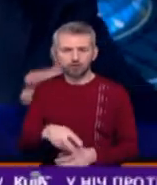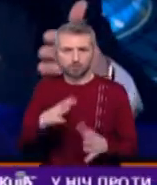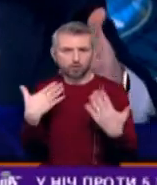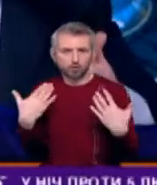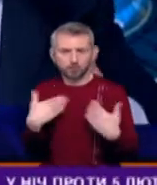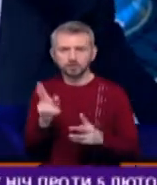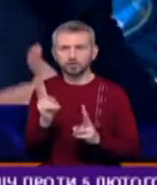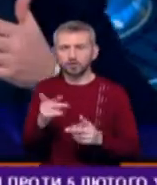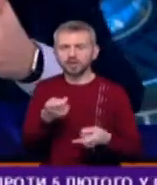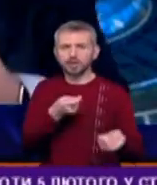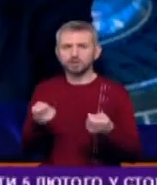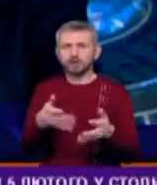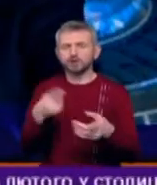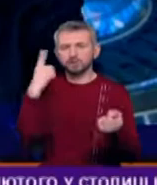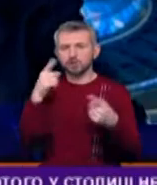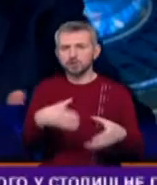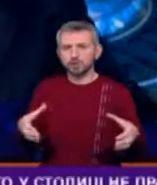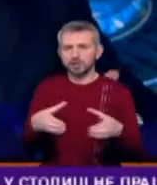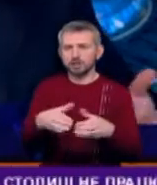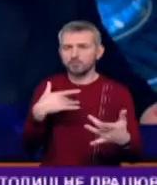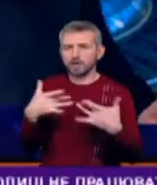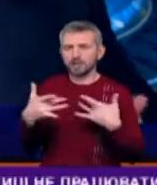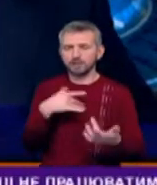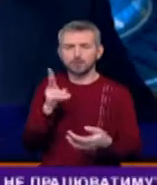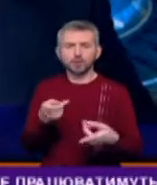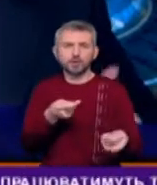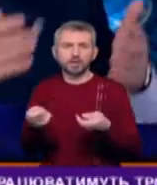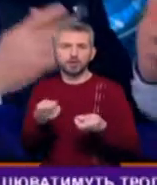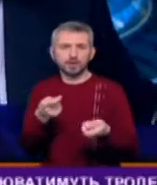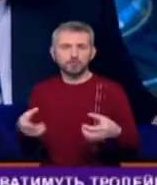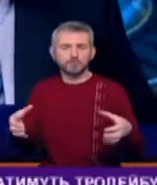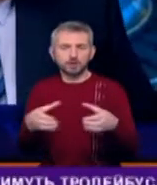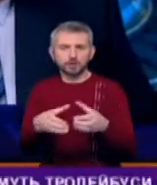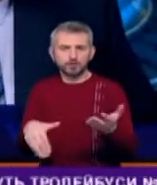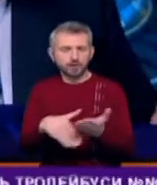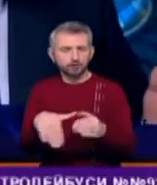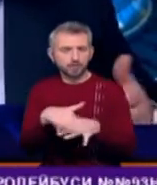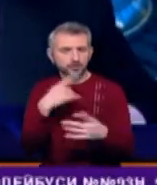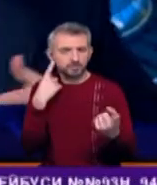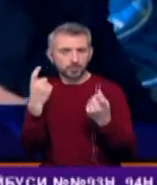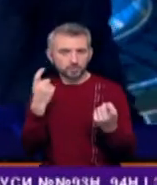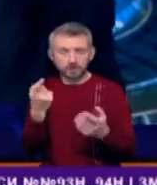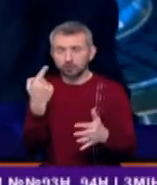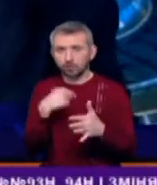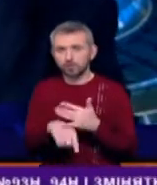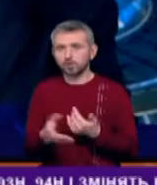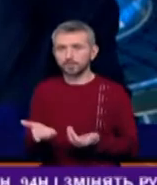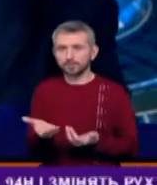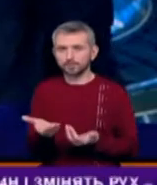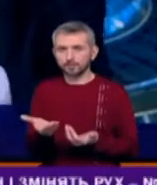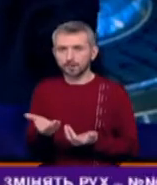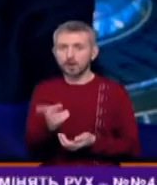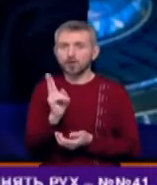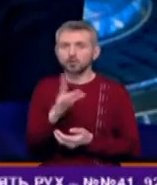керував великим творчим колективом артистів, хтось керував колективом в засобах масової інформації. Тобто, ну, в перевагу,